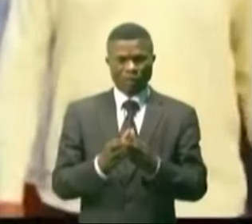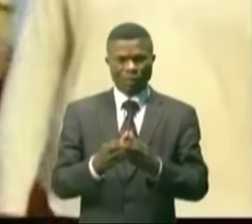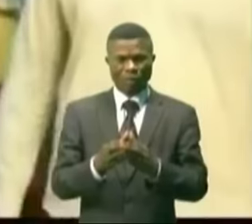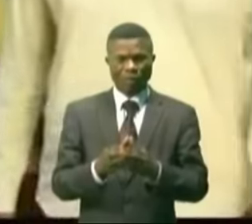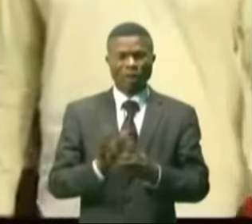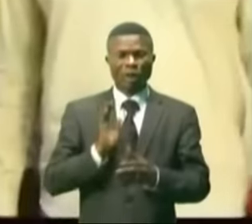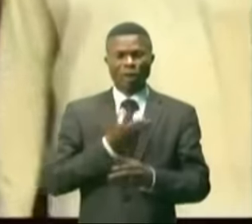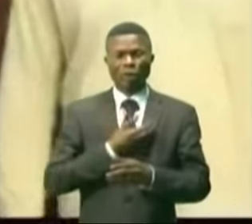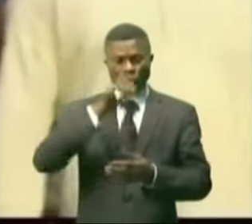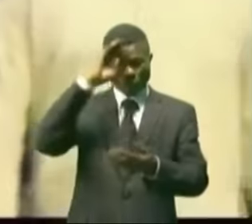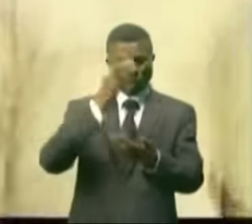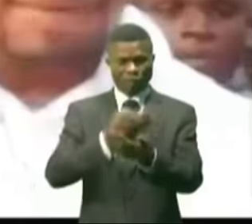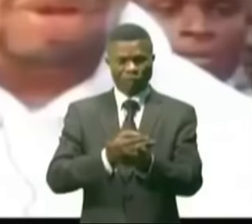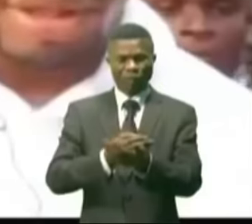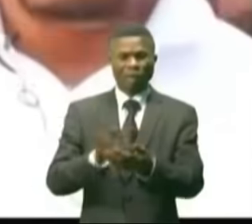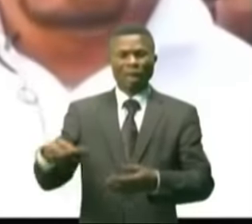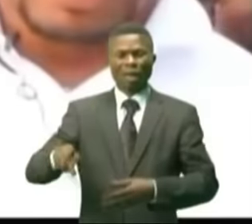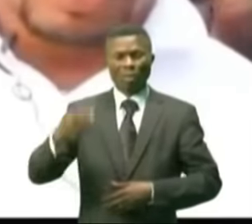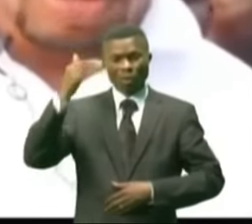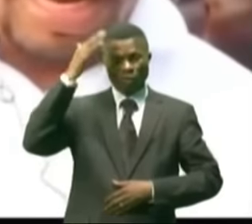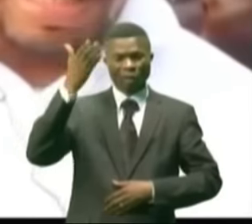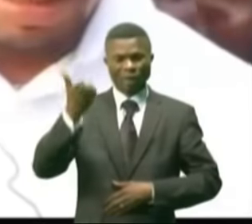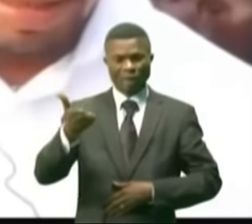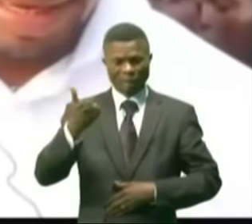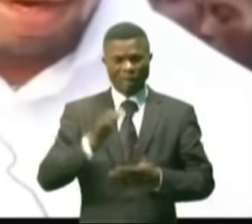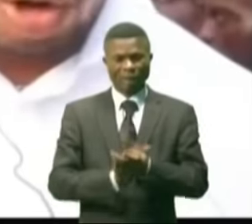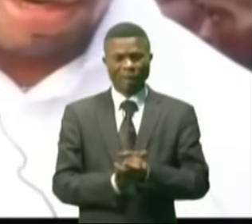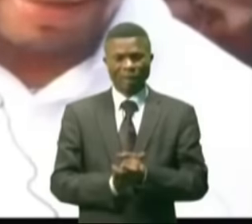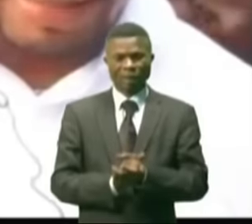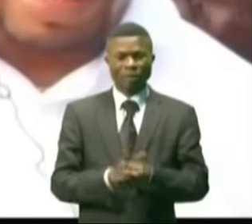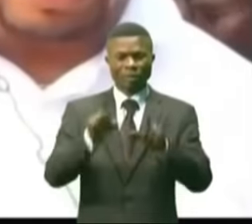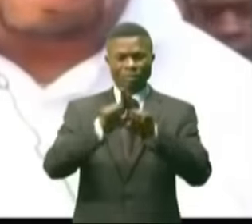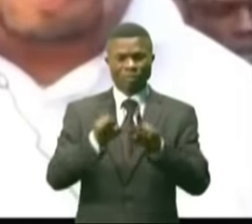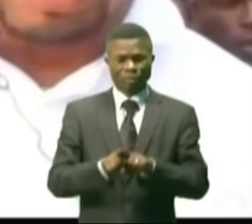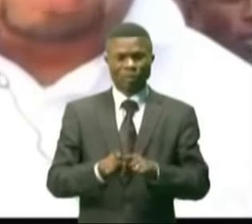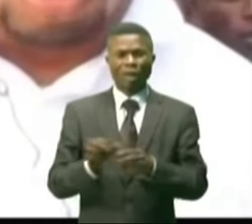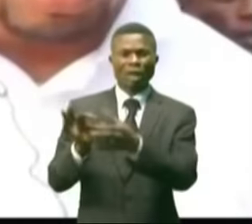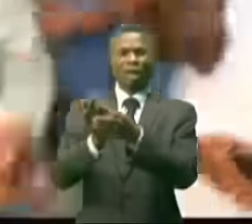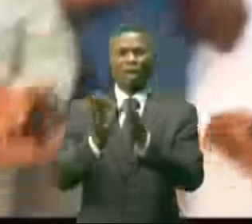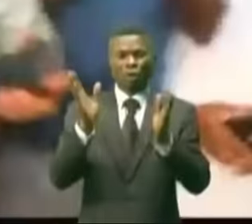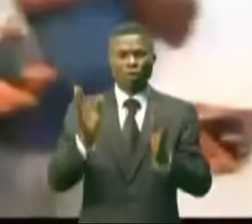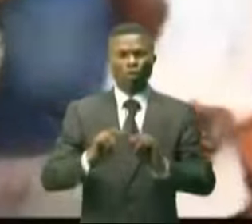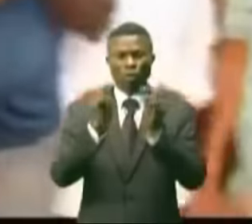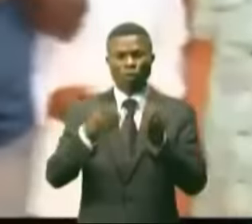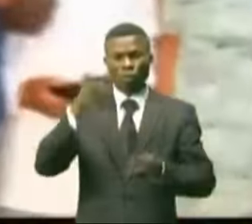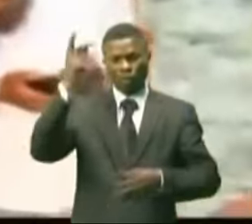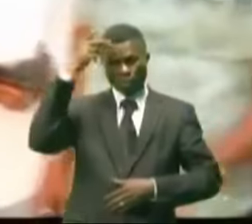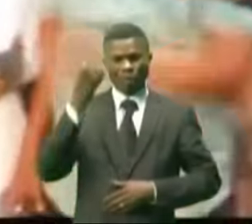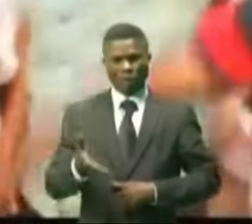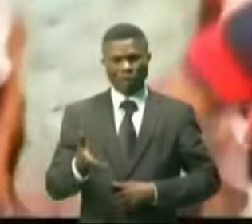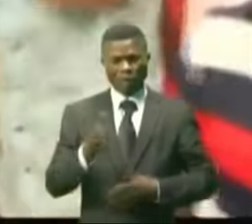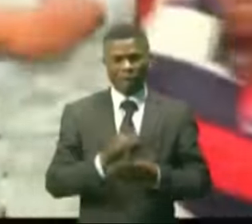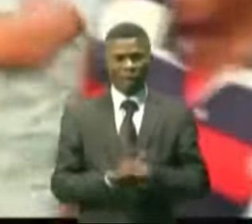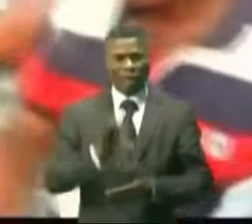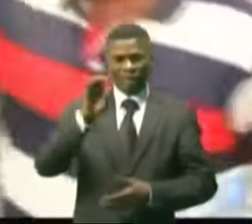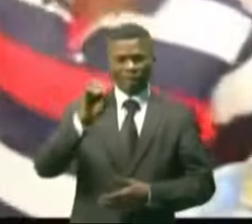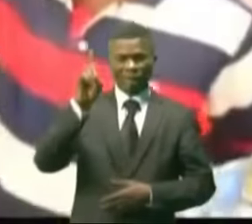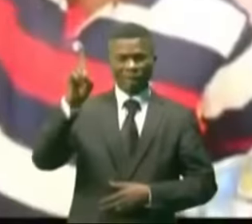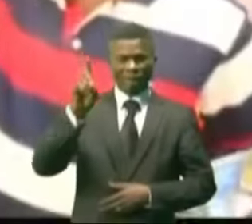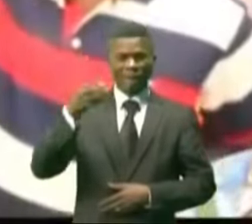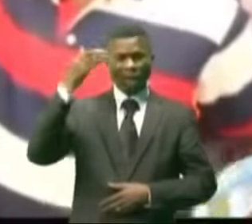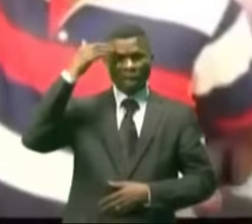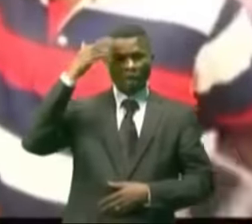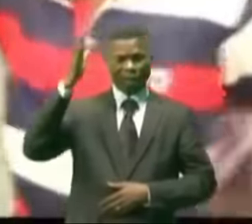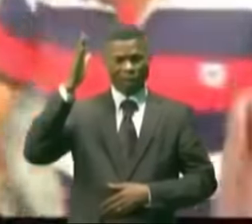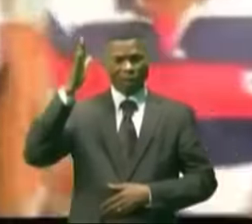Grand Équateur. Le camarade Issa Moussa, président national et coordinateur du Grand Politique Code. CEDAR Équateur